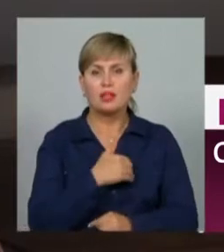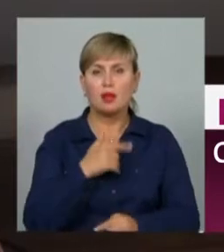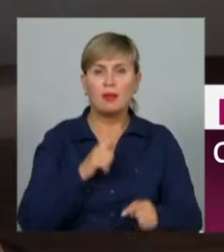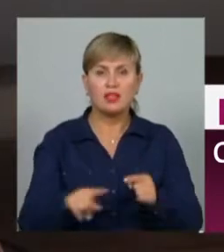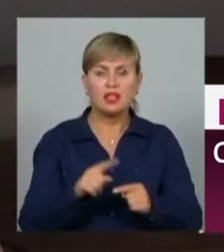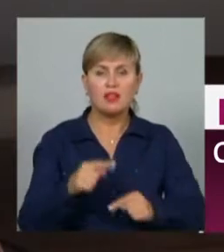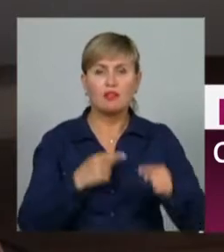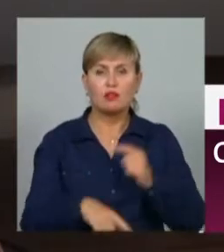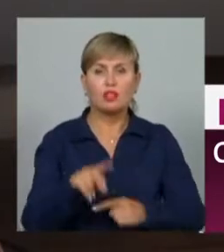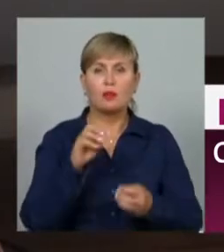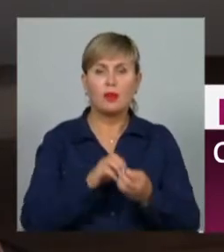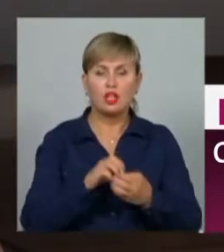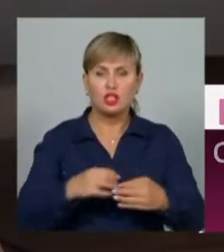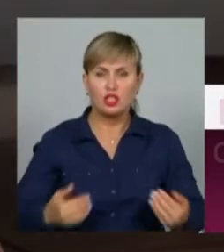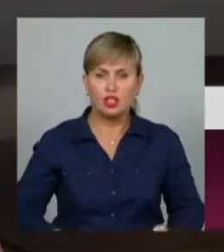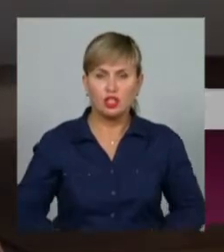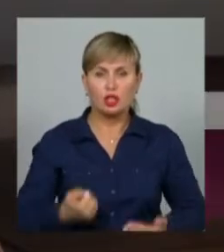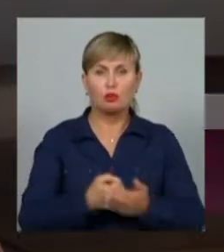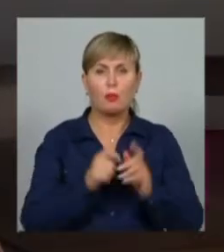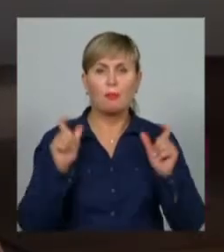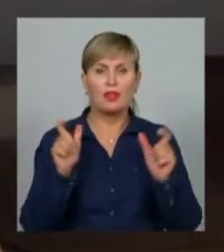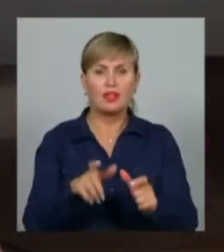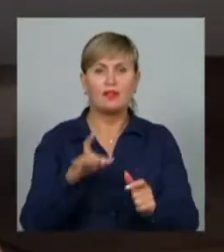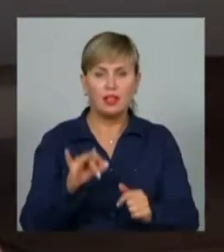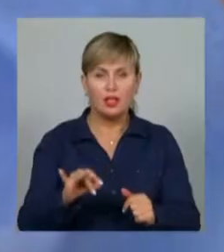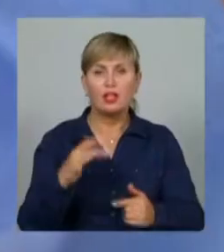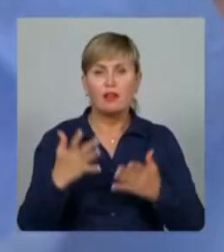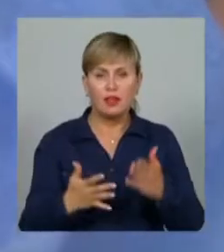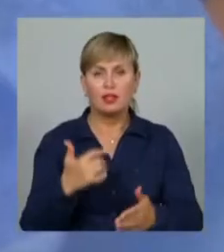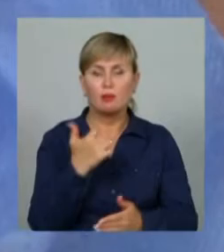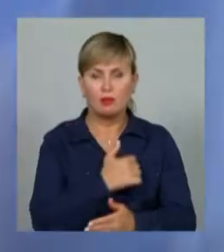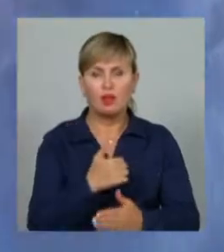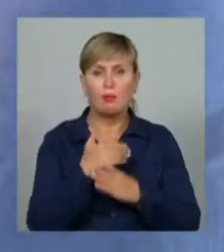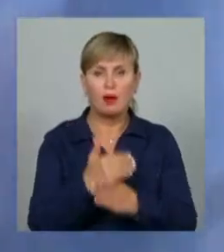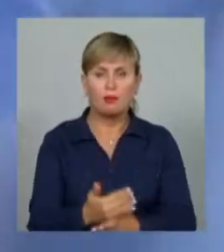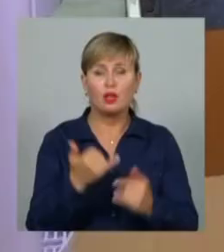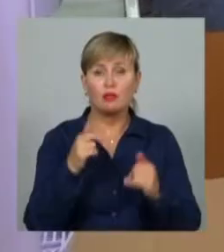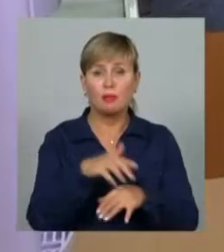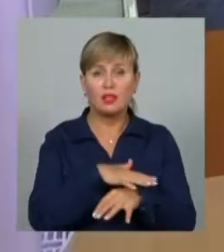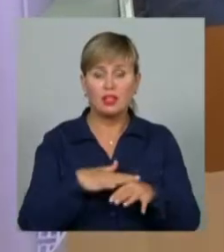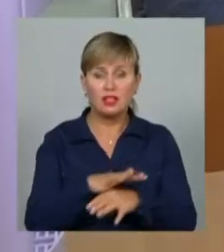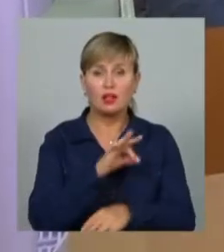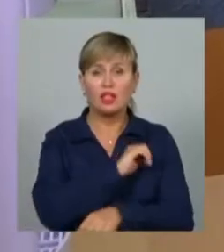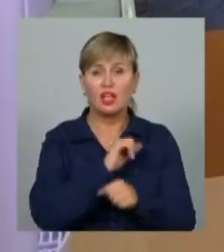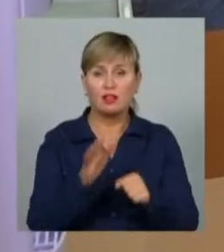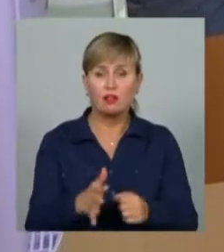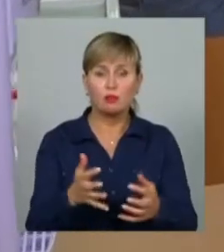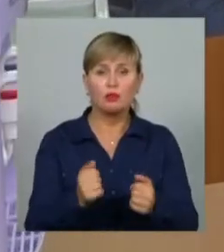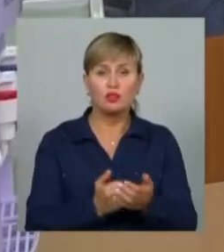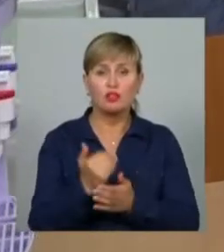вернуться к прежней жизни до пандемии и надеюсь, что прививка поможет. На сегодня по стране прививку от коронавируса получили